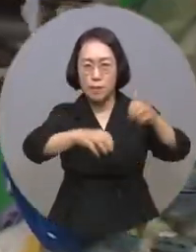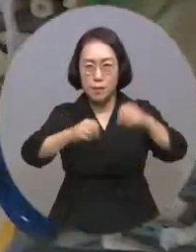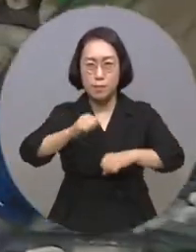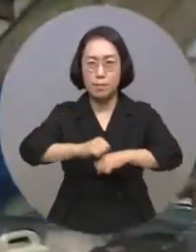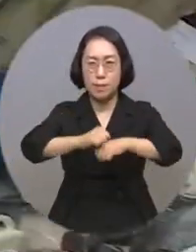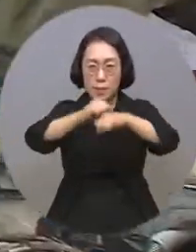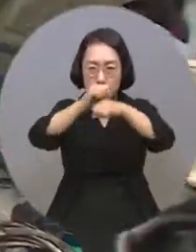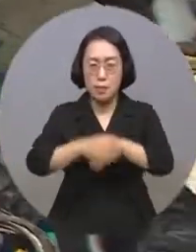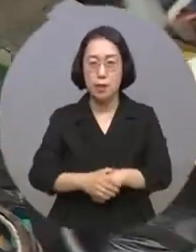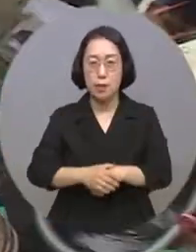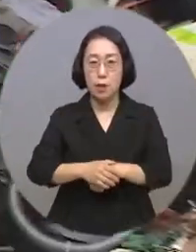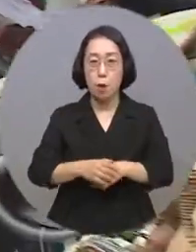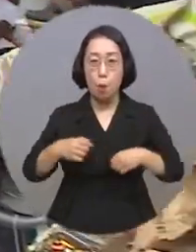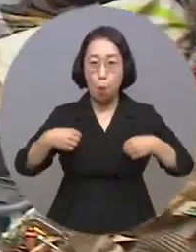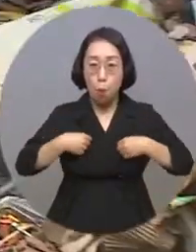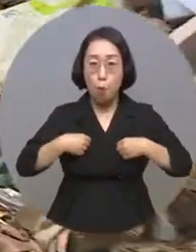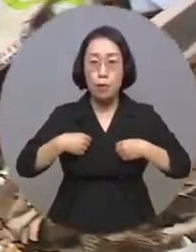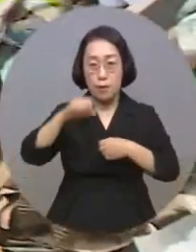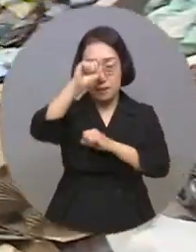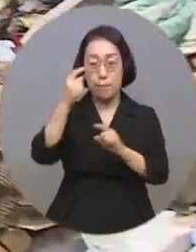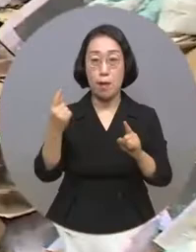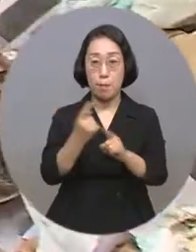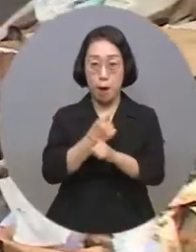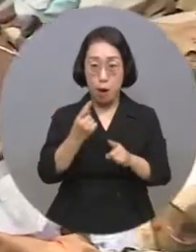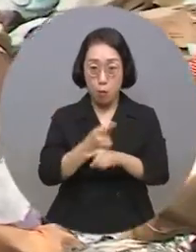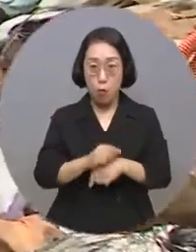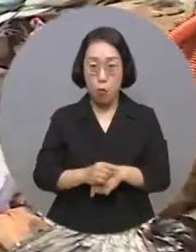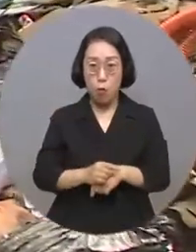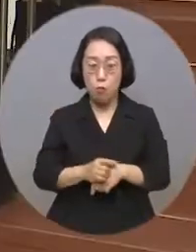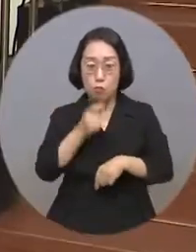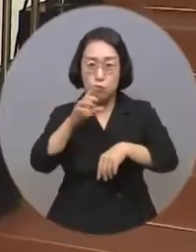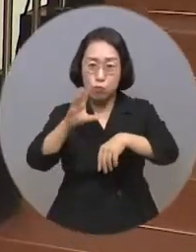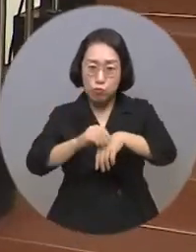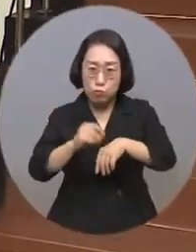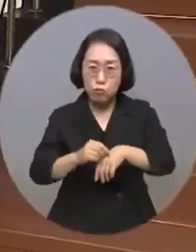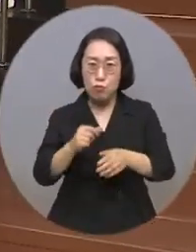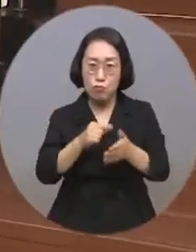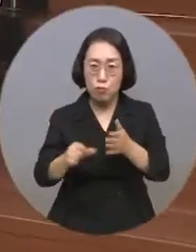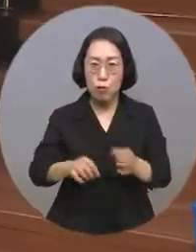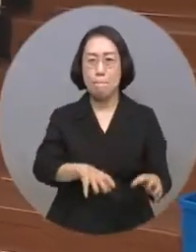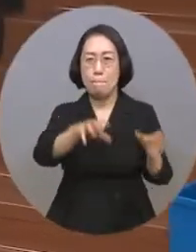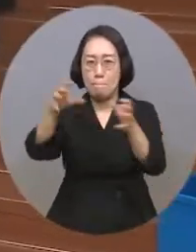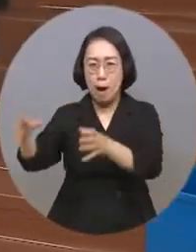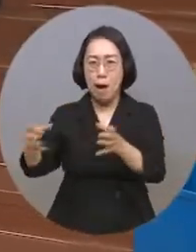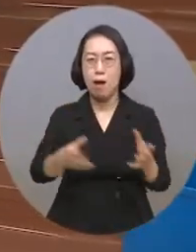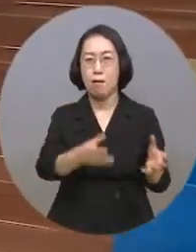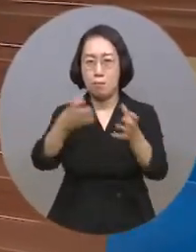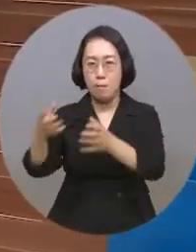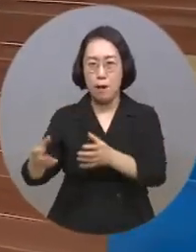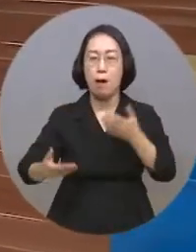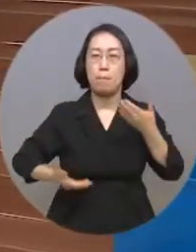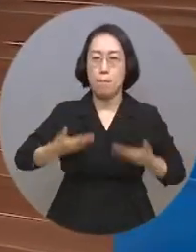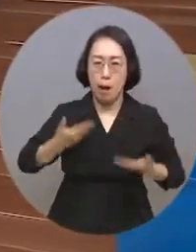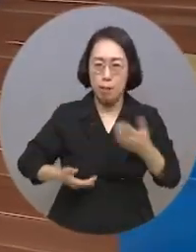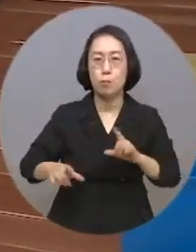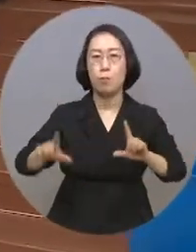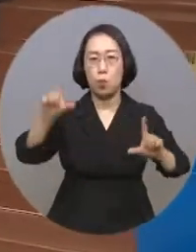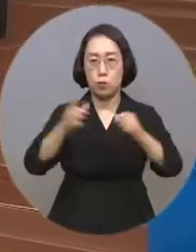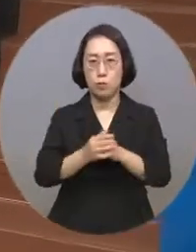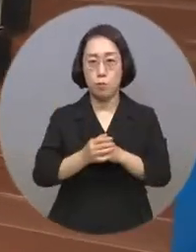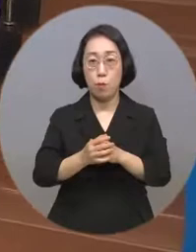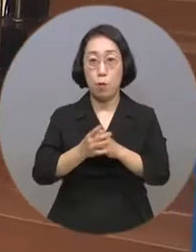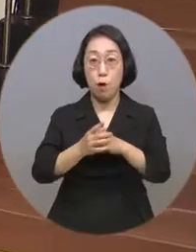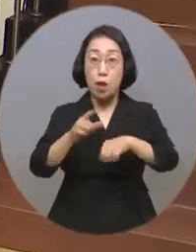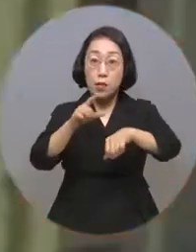장화와 샌들을 꺼내시는 직원들은 물에 잠겨 쓸 수 없게 된 물건들을 밖으로 꺼내느라 정신이 없습니다. 평소 같았다면